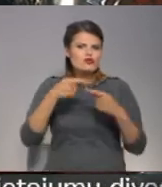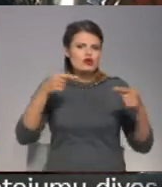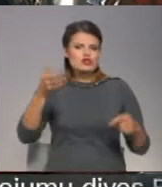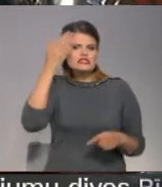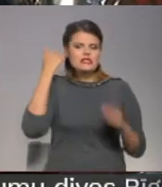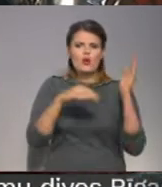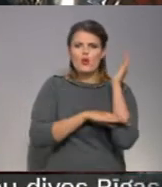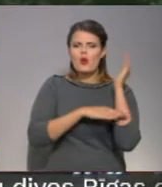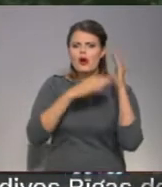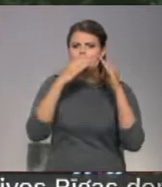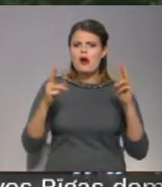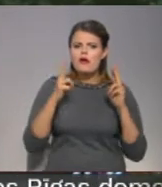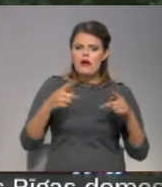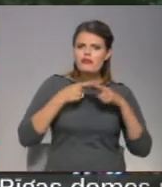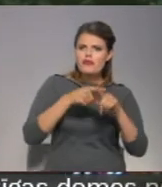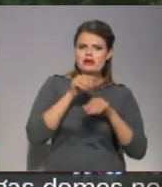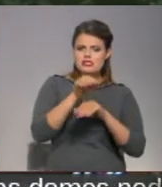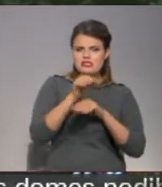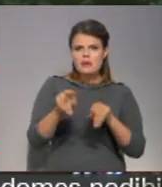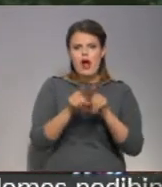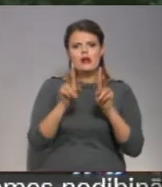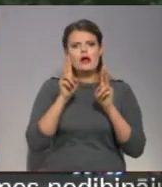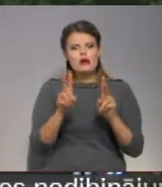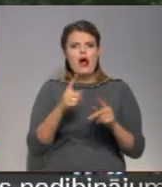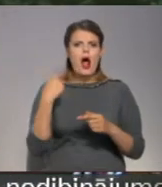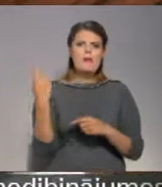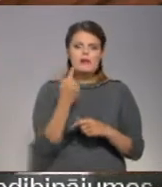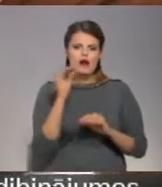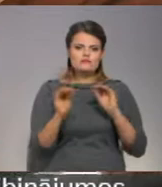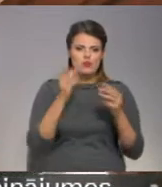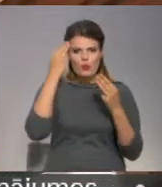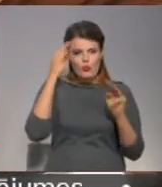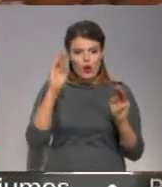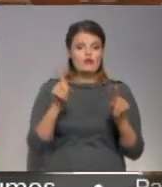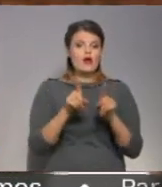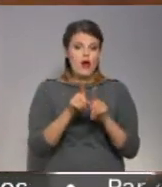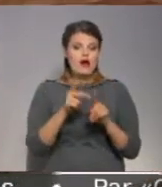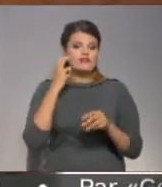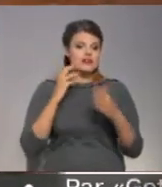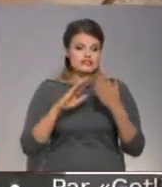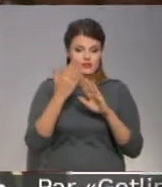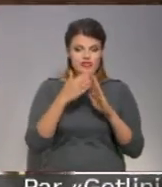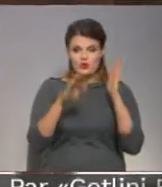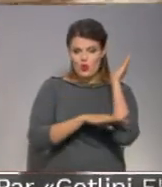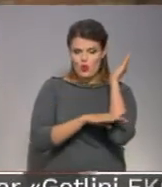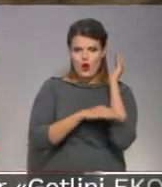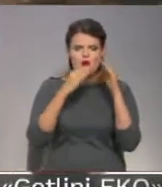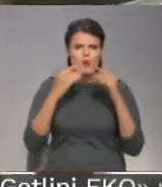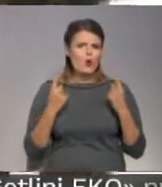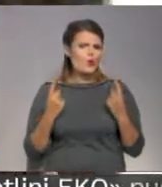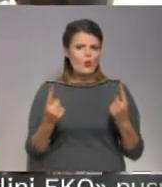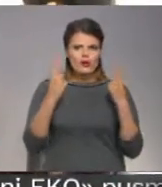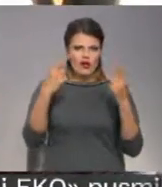koka būju saglabāšanā, kā arī mūsdienīgas vides radīšanā. Arī aizputas vecpilsētas koka būva ir